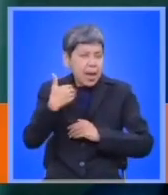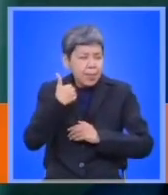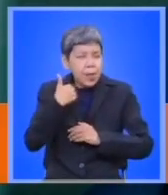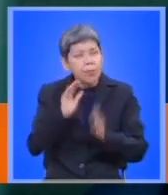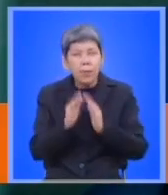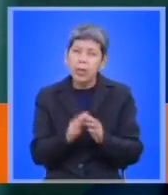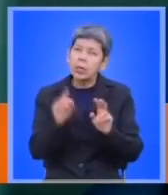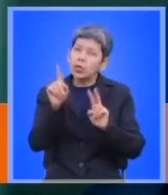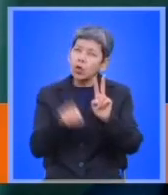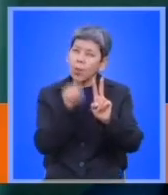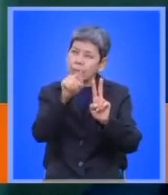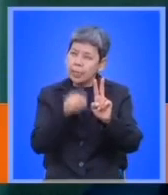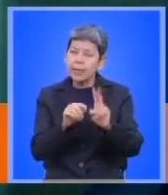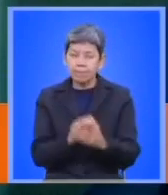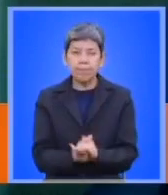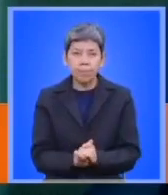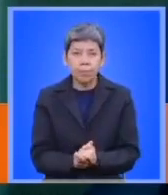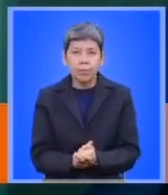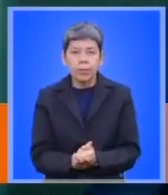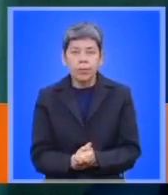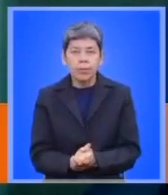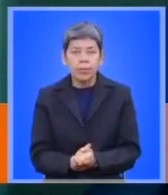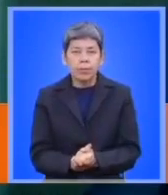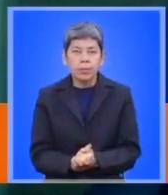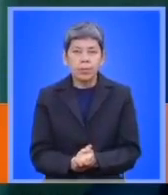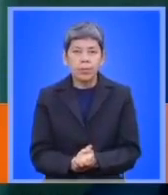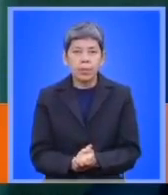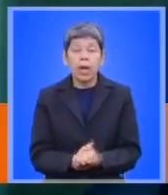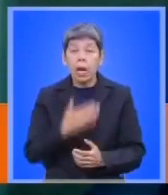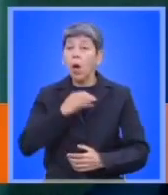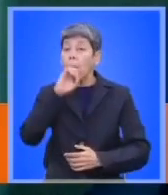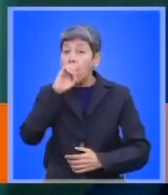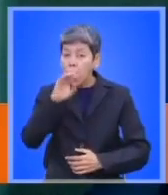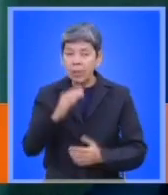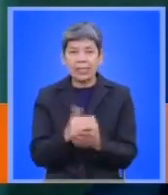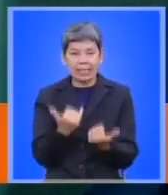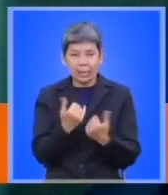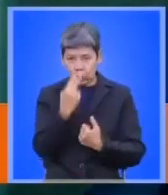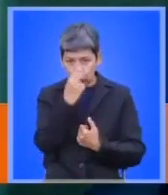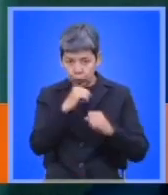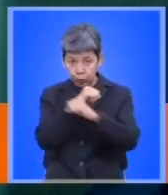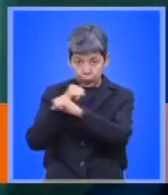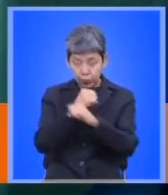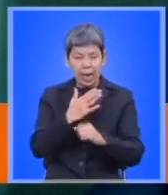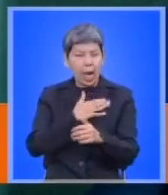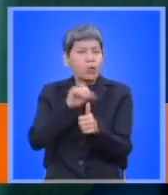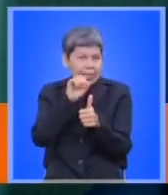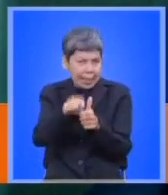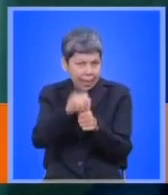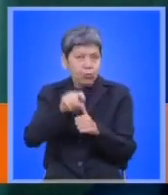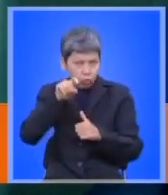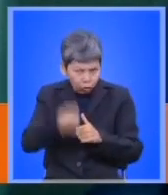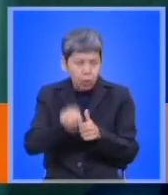ม่เกิน 2% ทีนี้สิ่งที่กล่าวเปลี่ยนว่ามาตรการการเฝ้าระวังหรือคำแนะนำปฏิบัติตัวก็ต้องมี